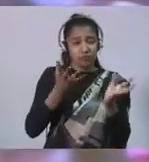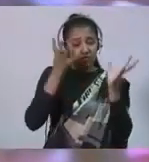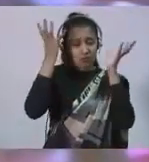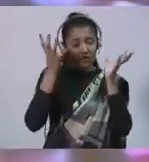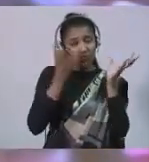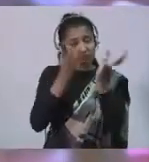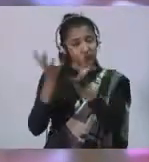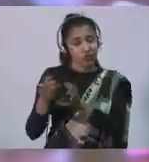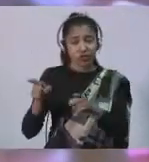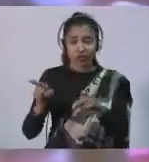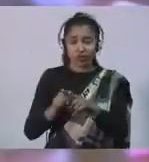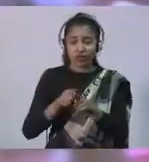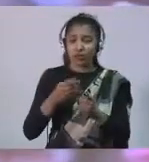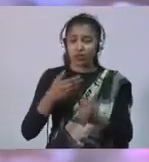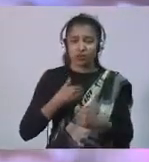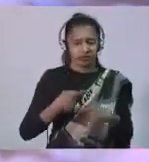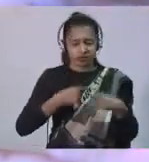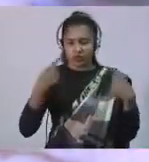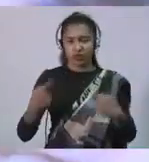කොට තිබෙනවා.